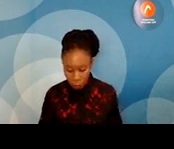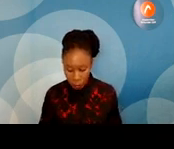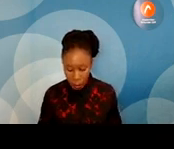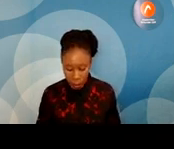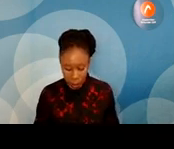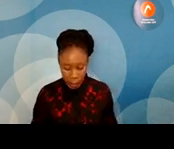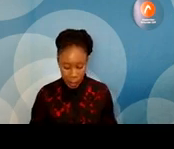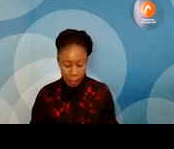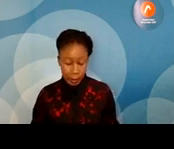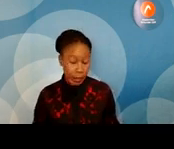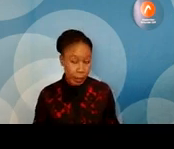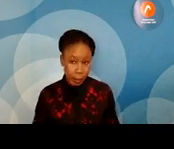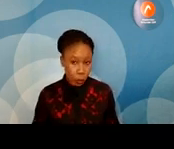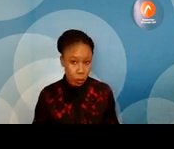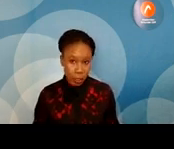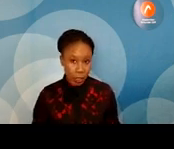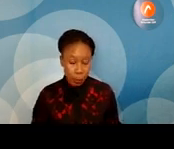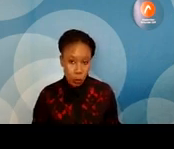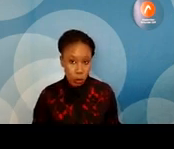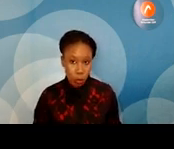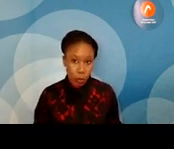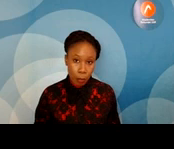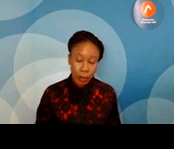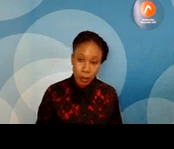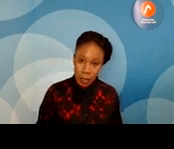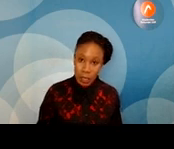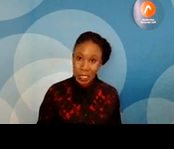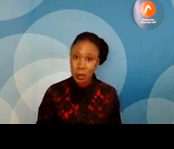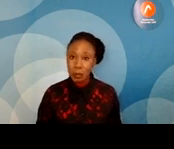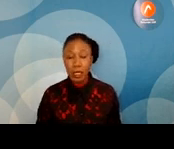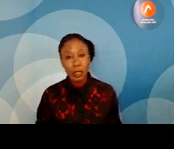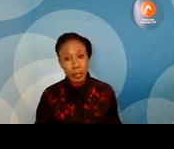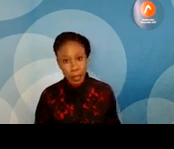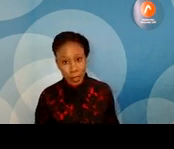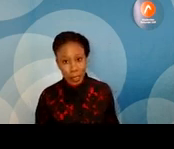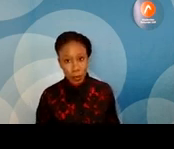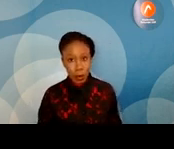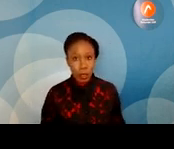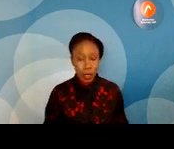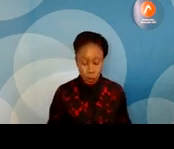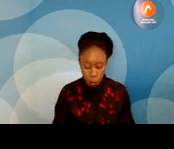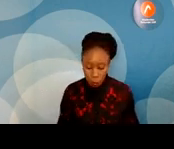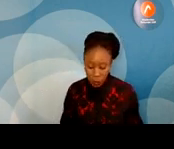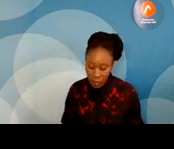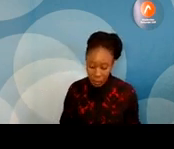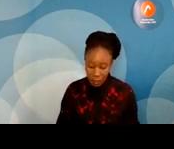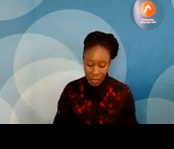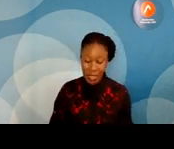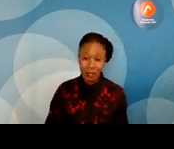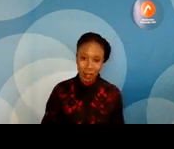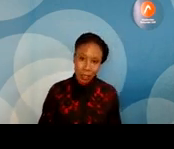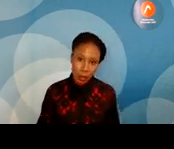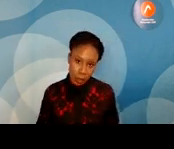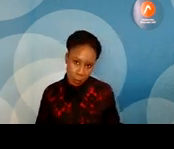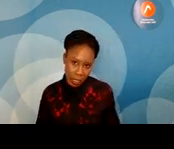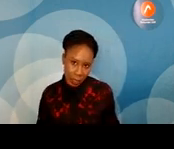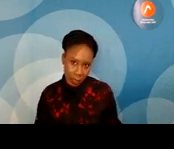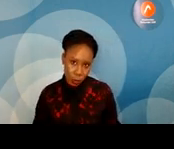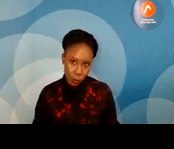kring ålder. Det liknar också begrepp såsom rasism, sexism, som vi hittar i